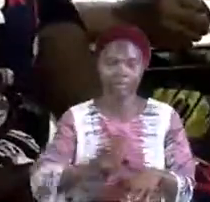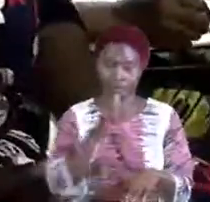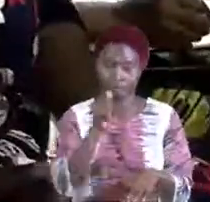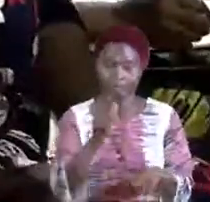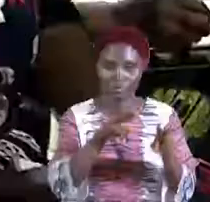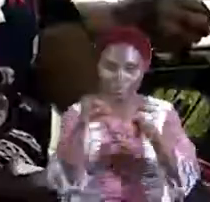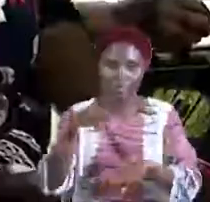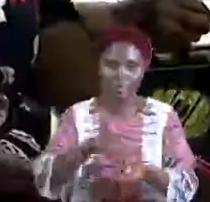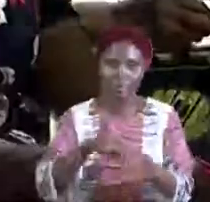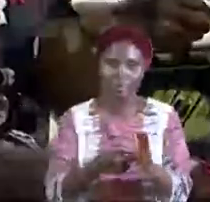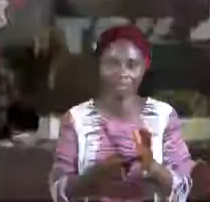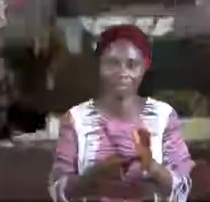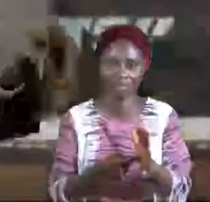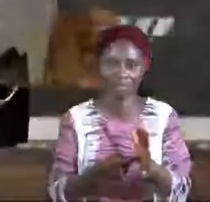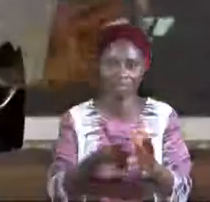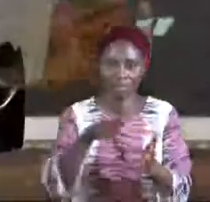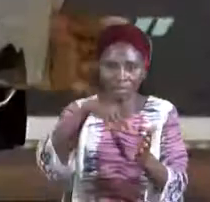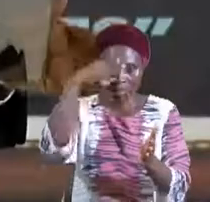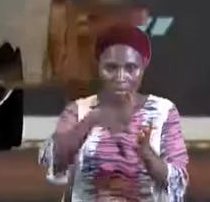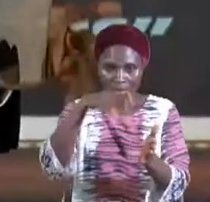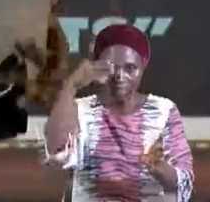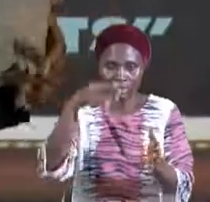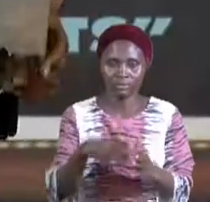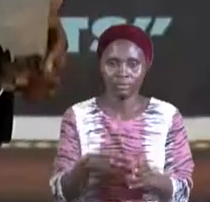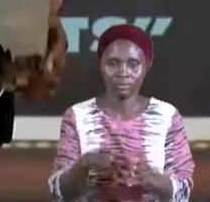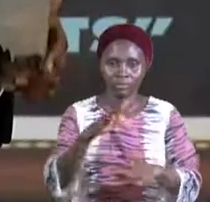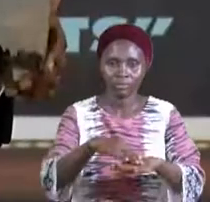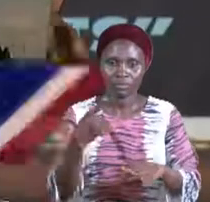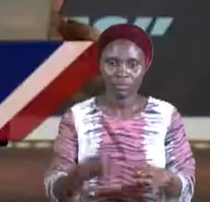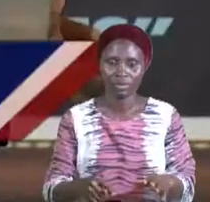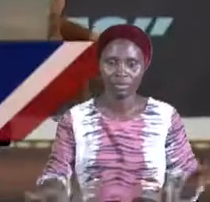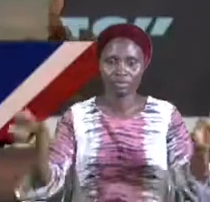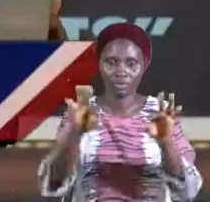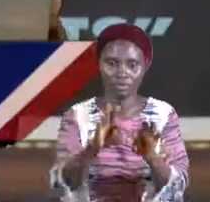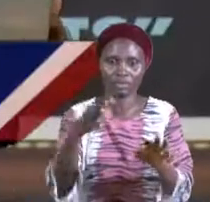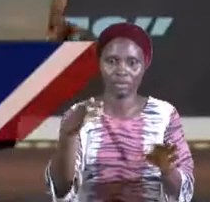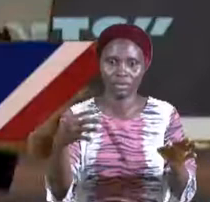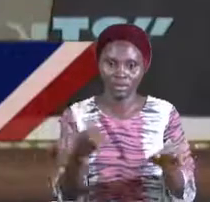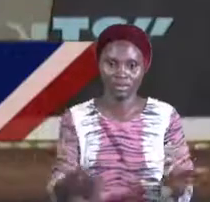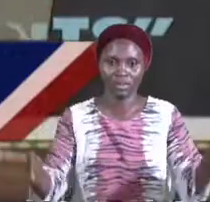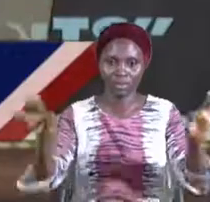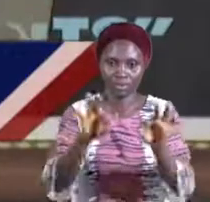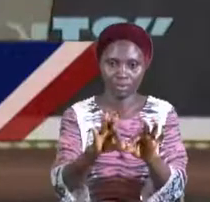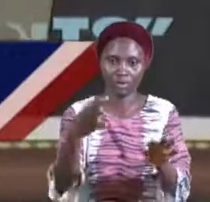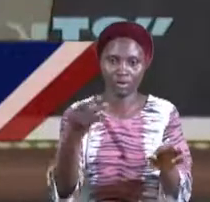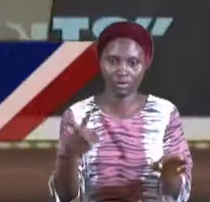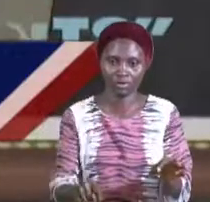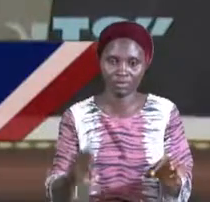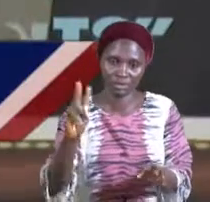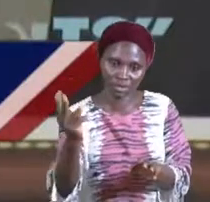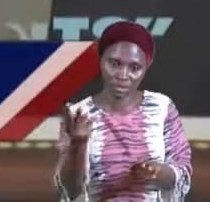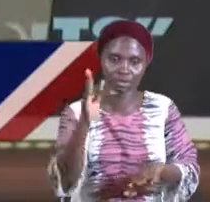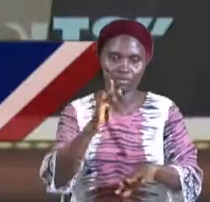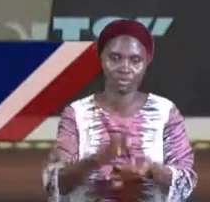considère l'étude sur la nécessité de la seconde touche. La nécessité de la